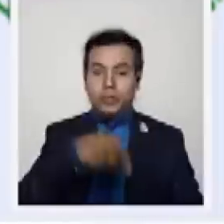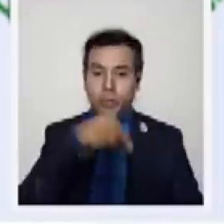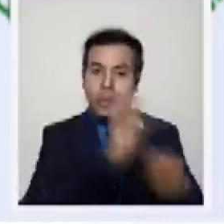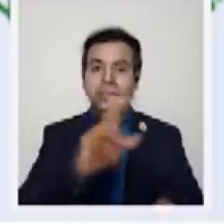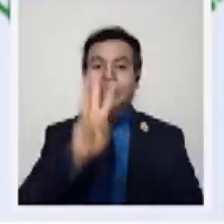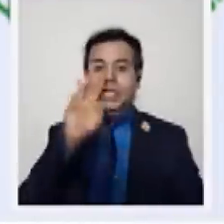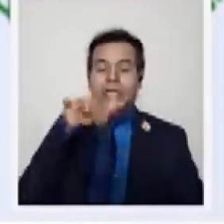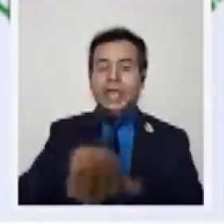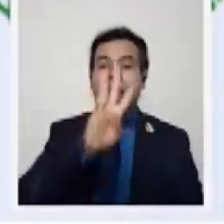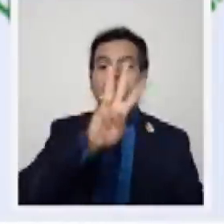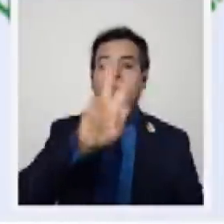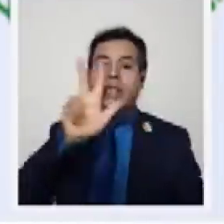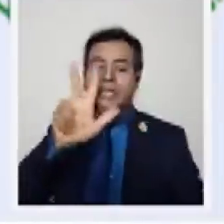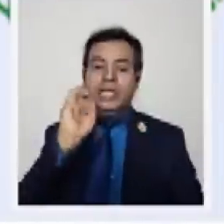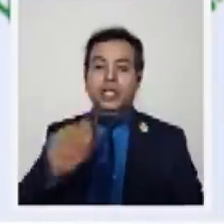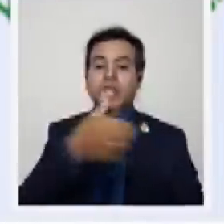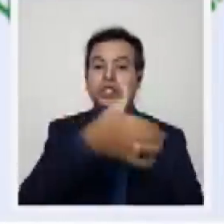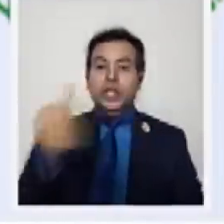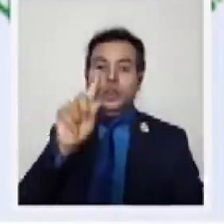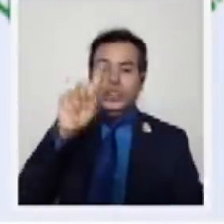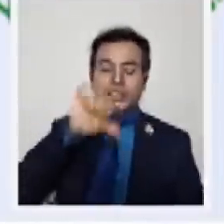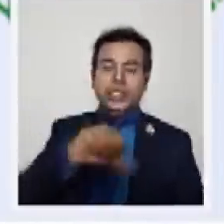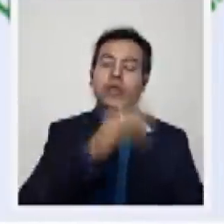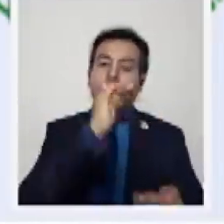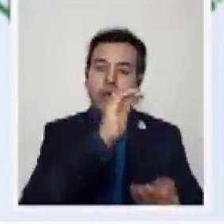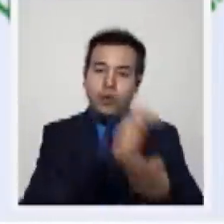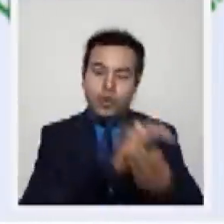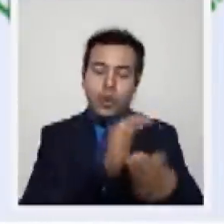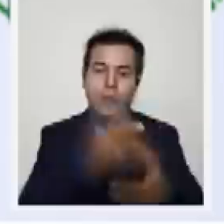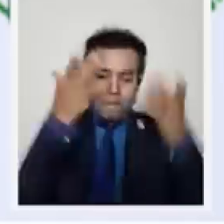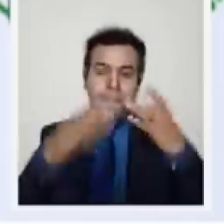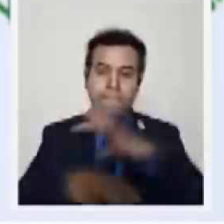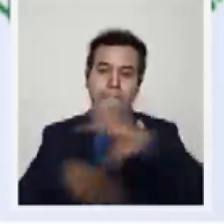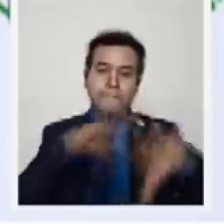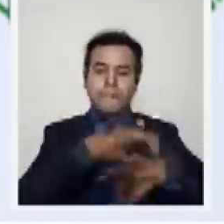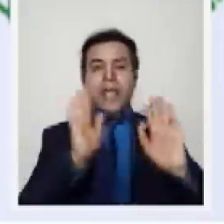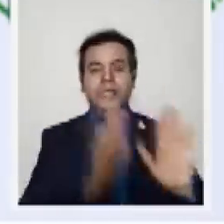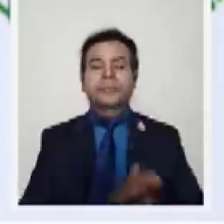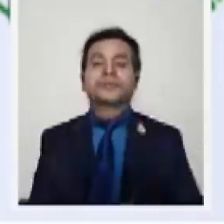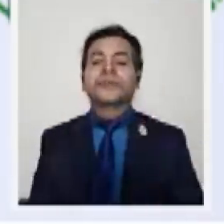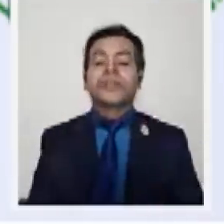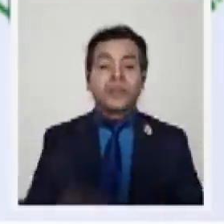সামগ্রী 21,70,523টি। বর্তমানে মজুদ আছে 3,38,619টি।